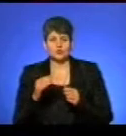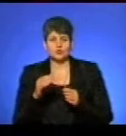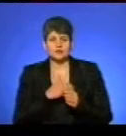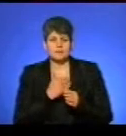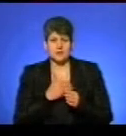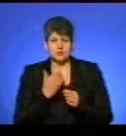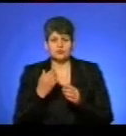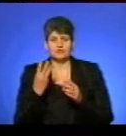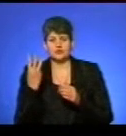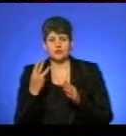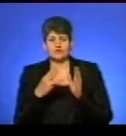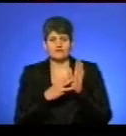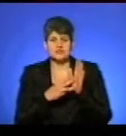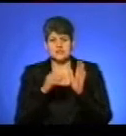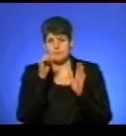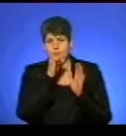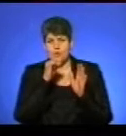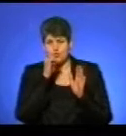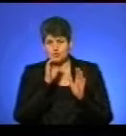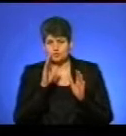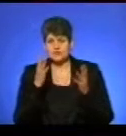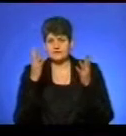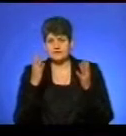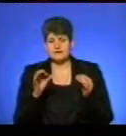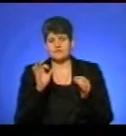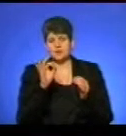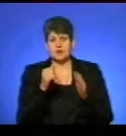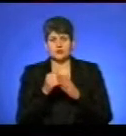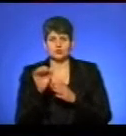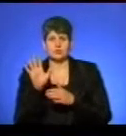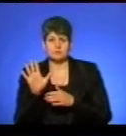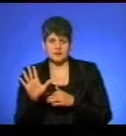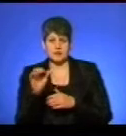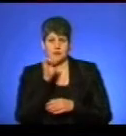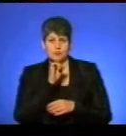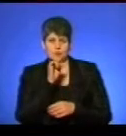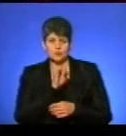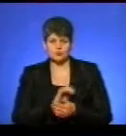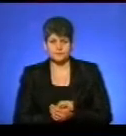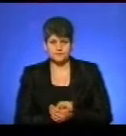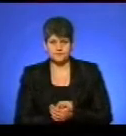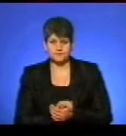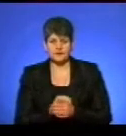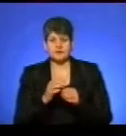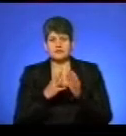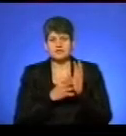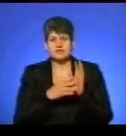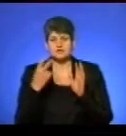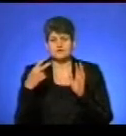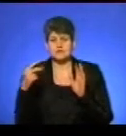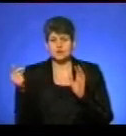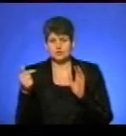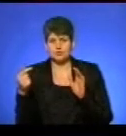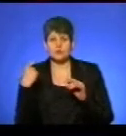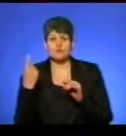коливатиметься від 3 до 8 градусів морозу, в день від 0 до 5 градусів нижче 0. 19-20 грудня